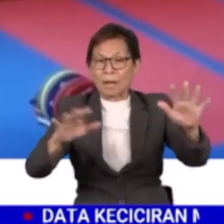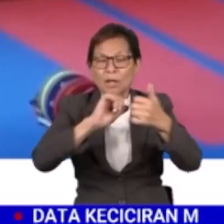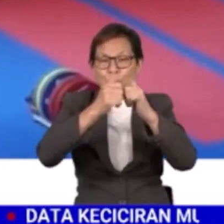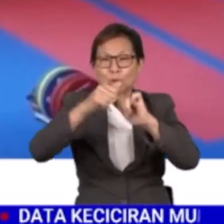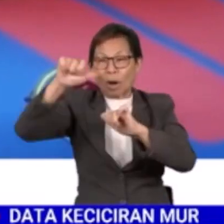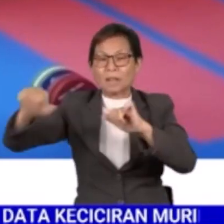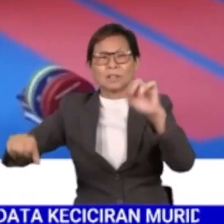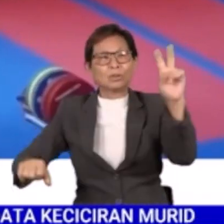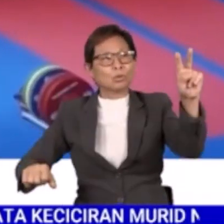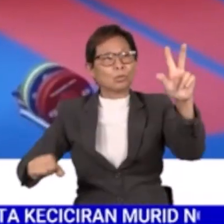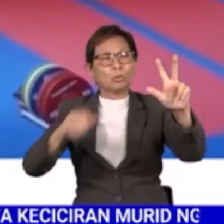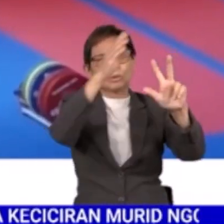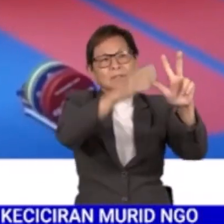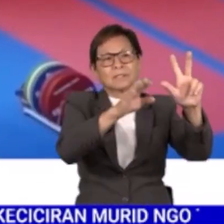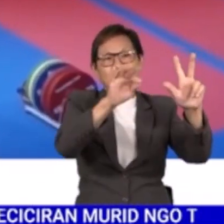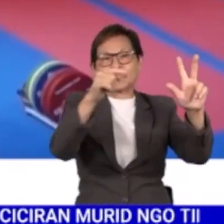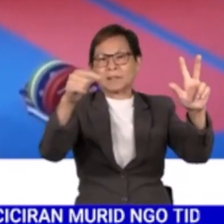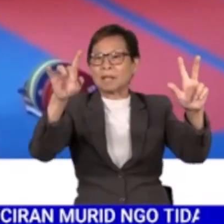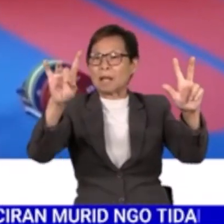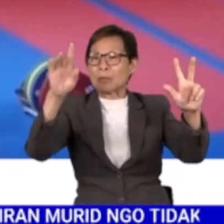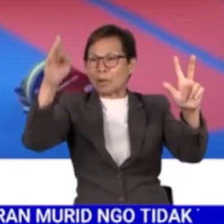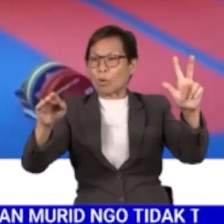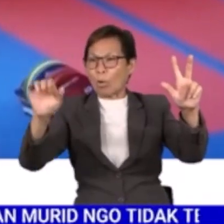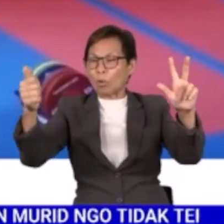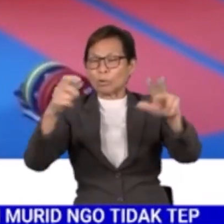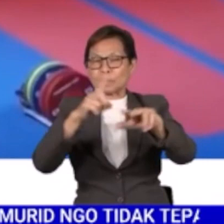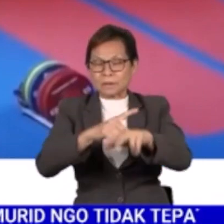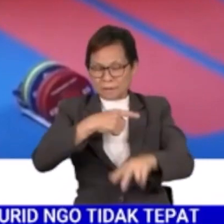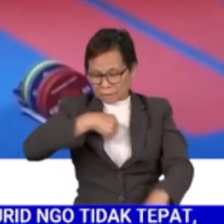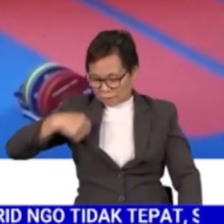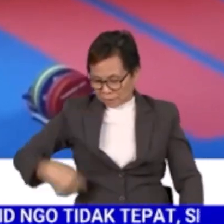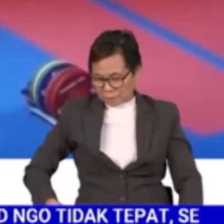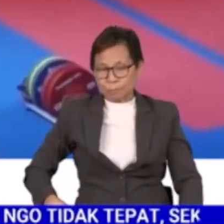dijadwalkan pemula 23 september hingga 8 Oktober